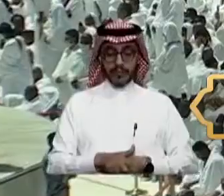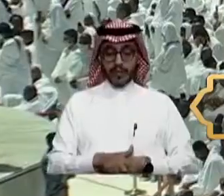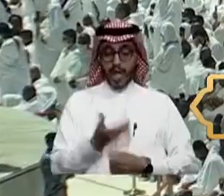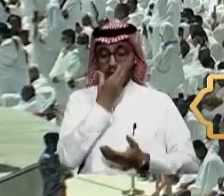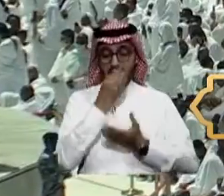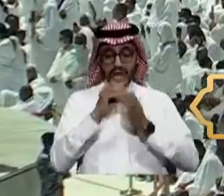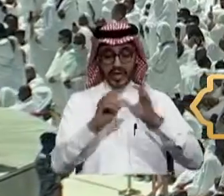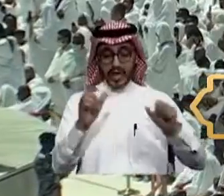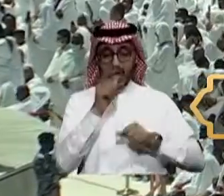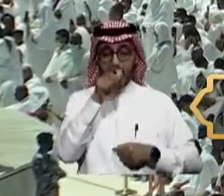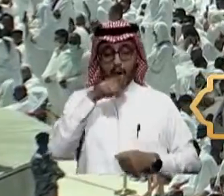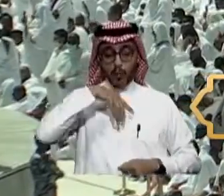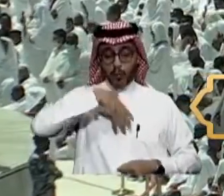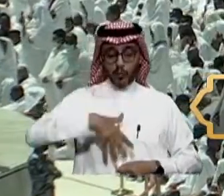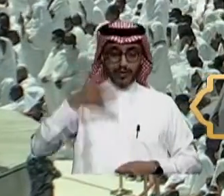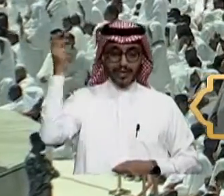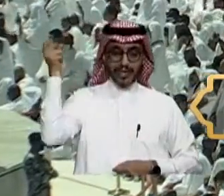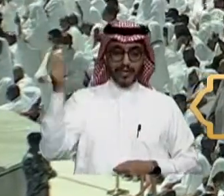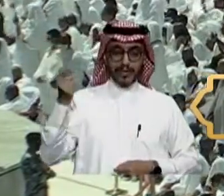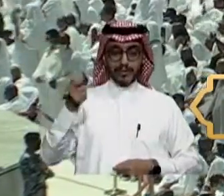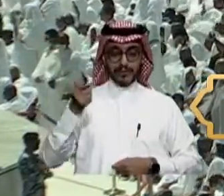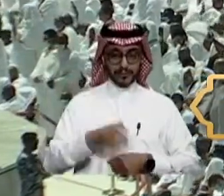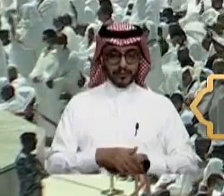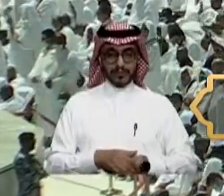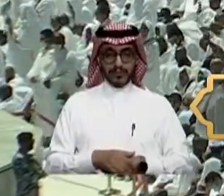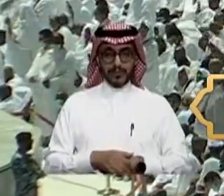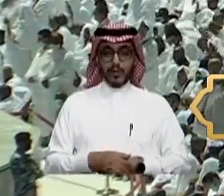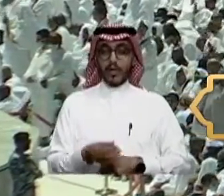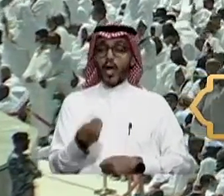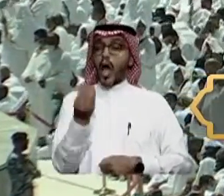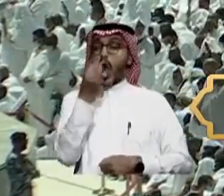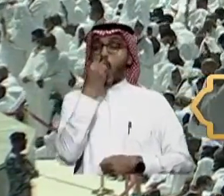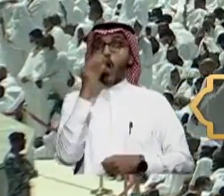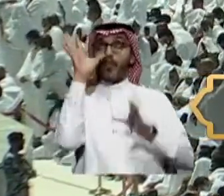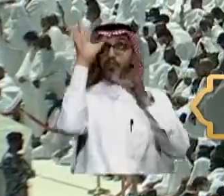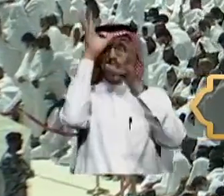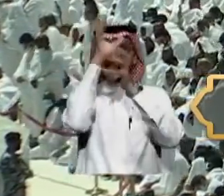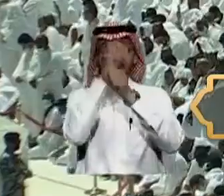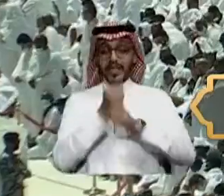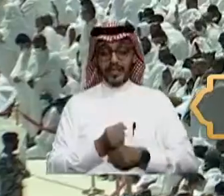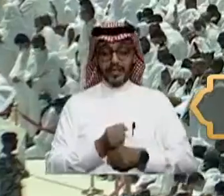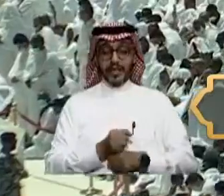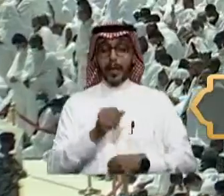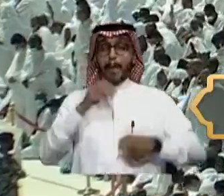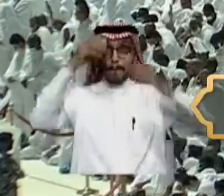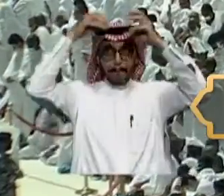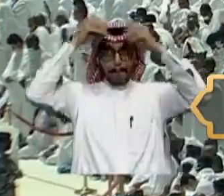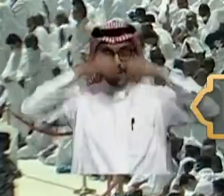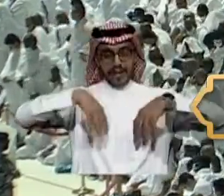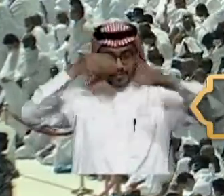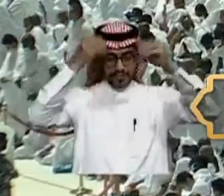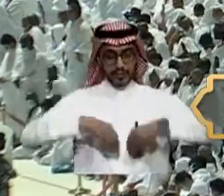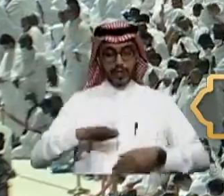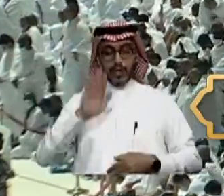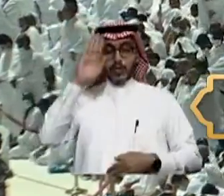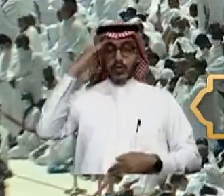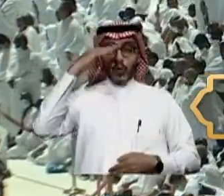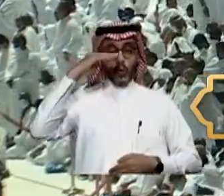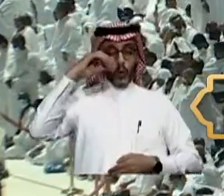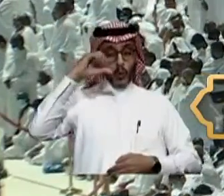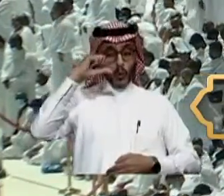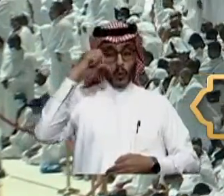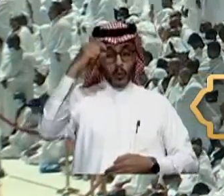رسول الله صلى الله عليه وسلم تسحروا فان في السحور بركه وكان